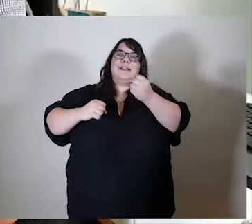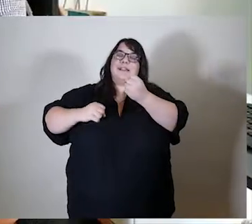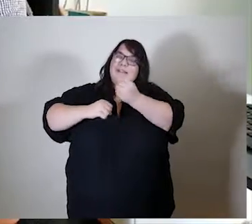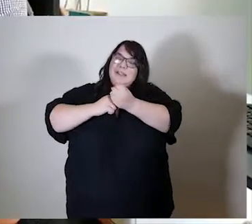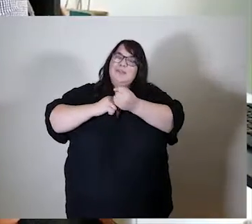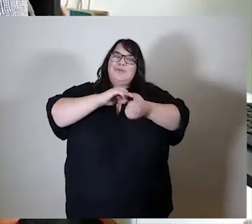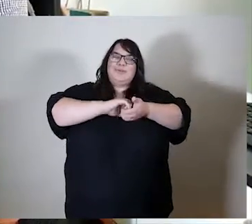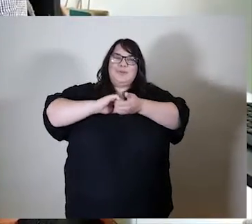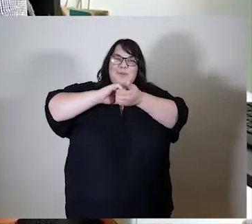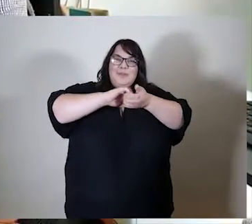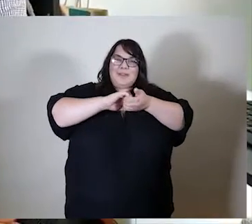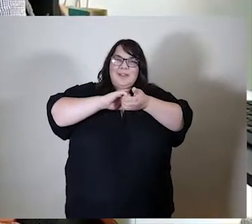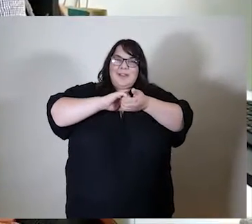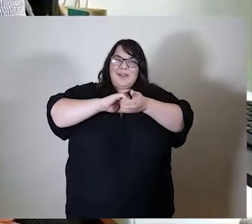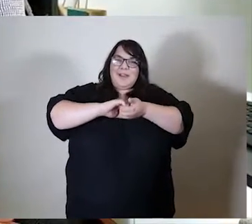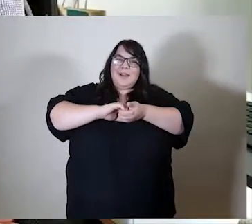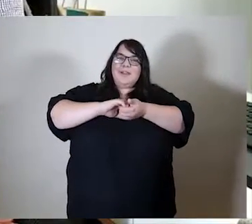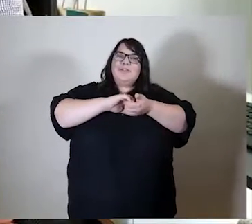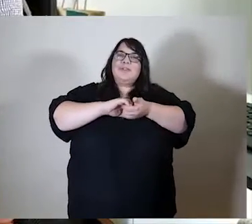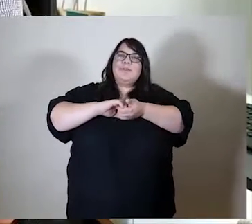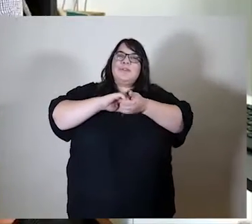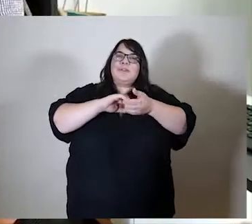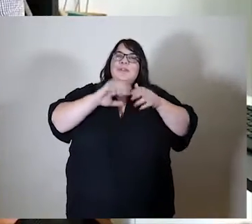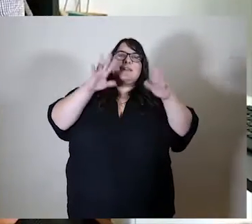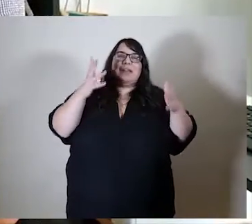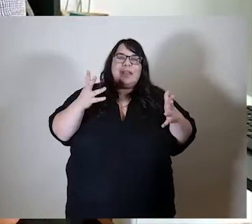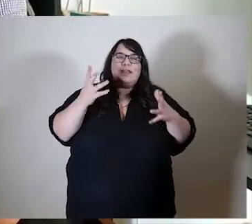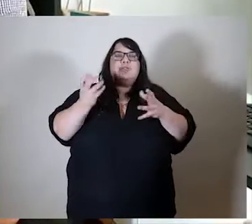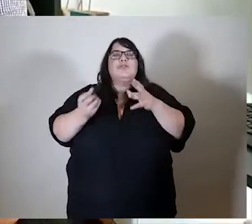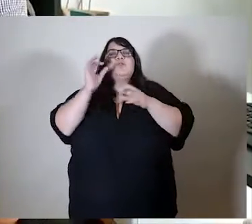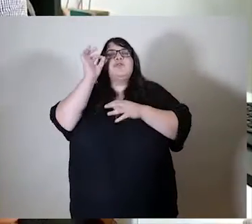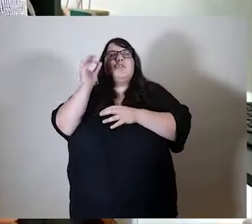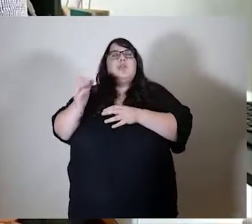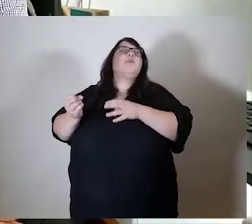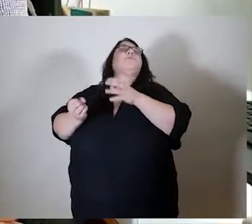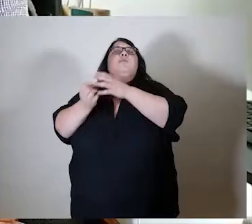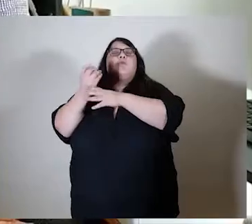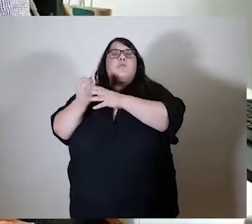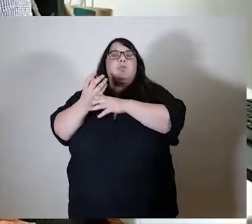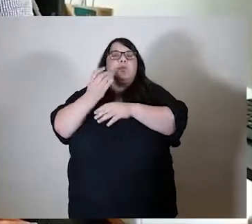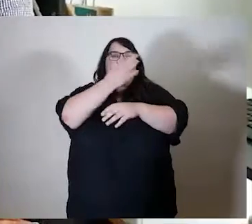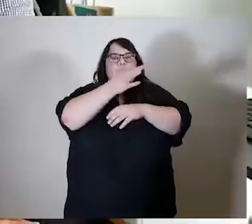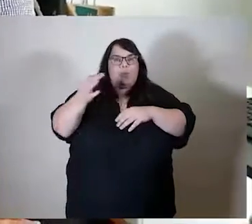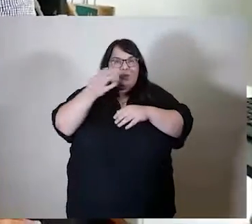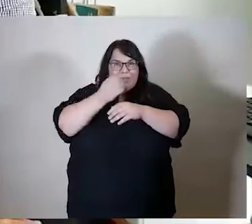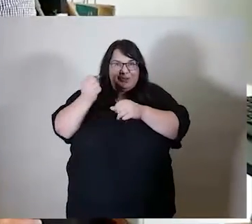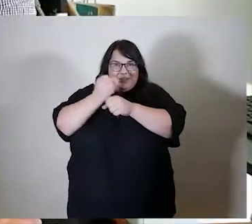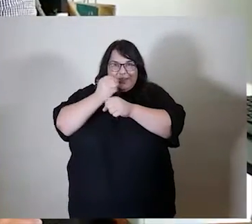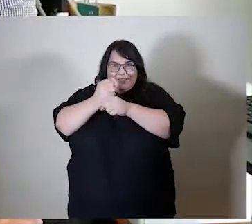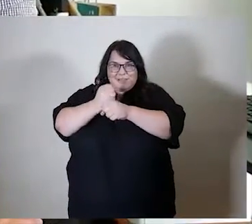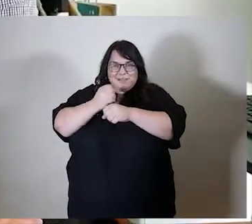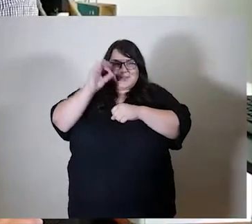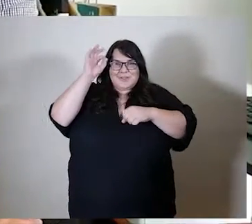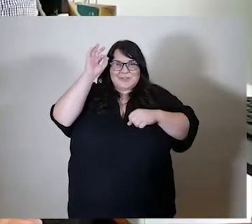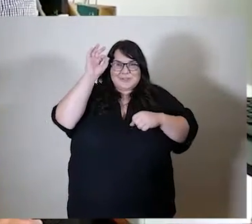αυτό του συνεταιρισμού, που δεν είναι τίποτε άλλο παρά η δημιουργία θέσεων υποστηριζόμενης και προστατευμένης